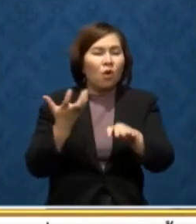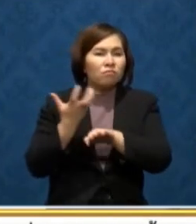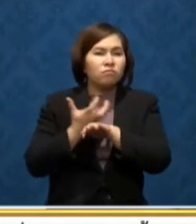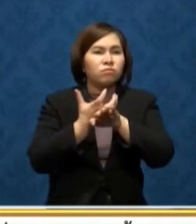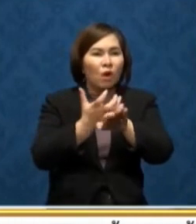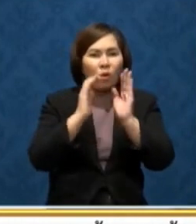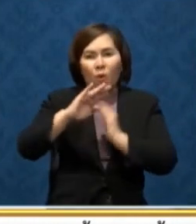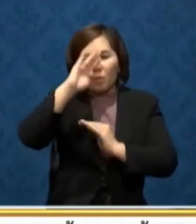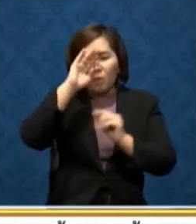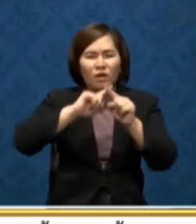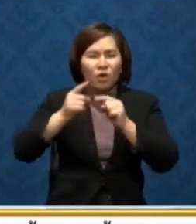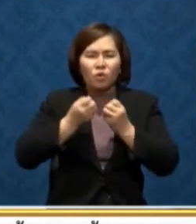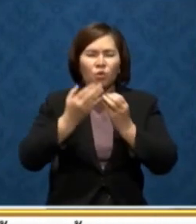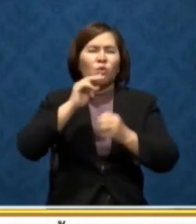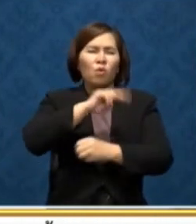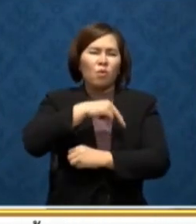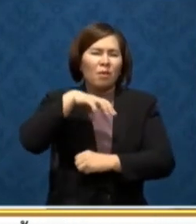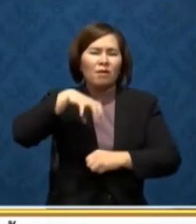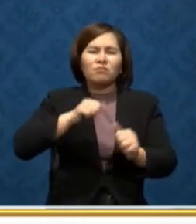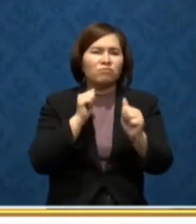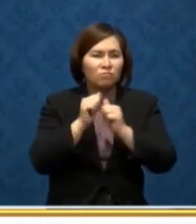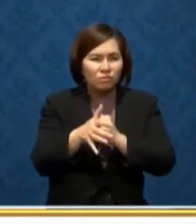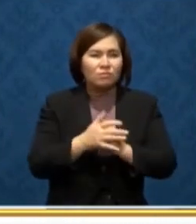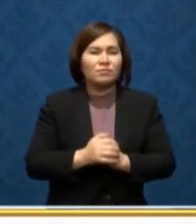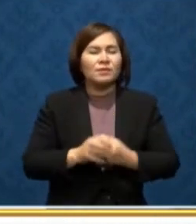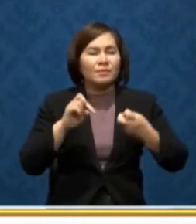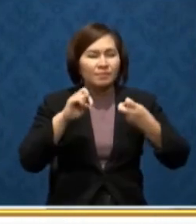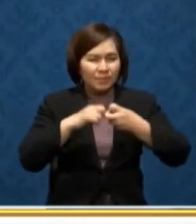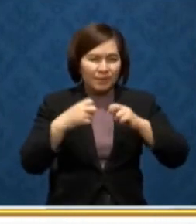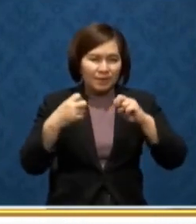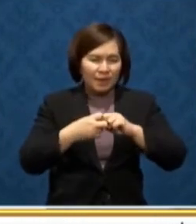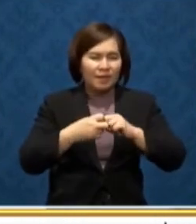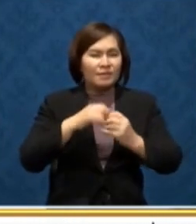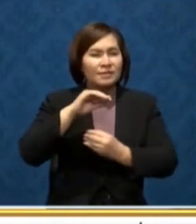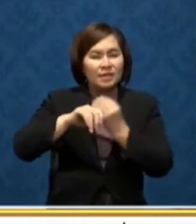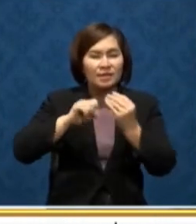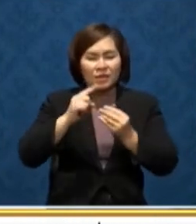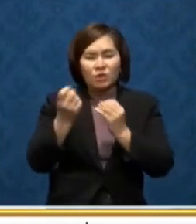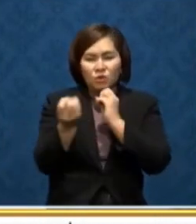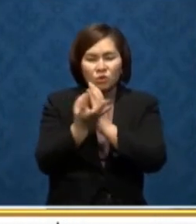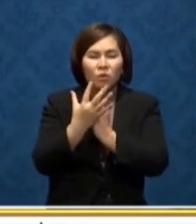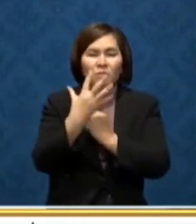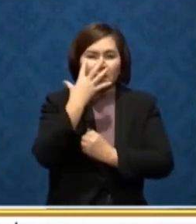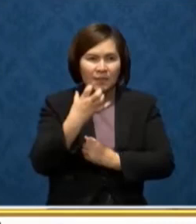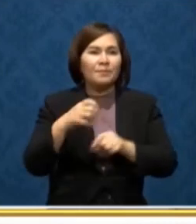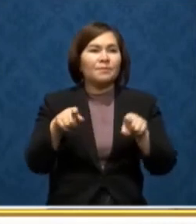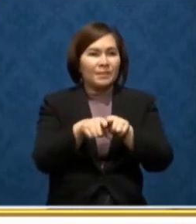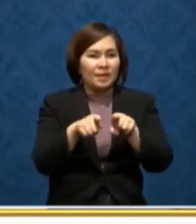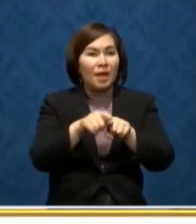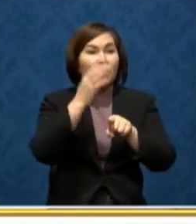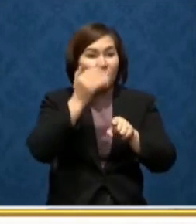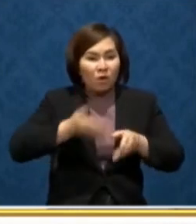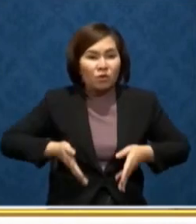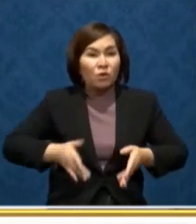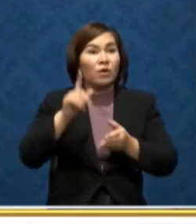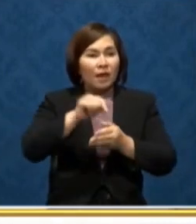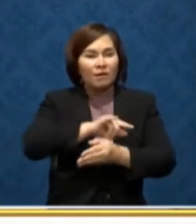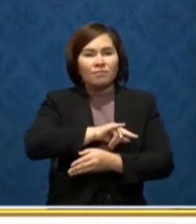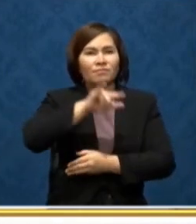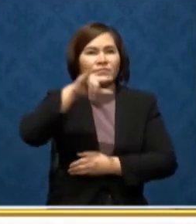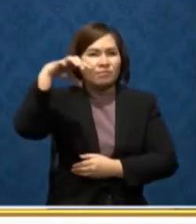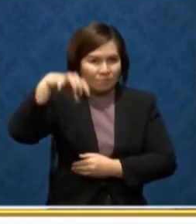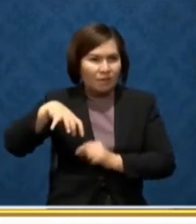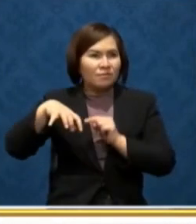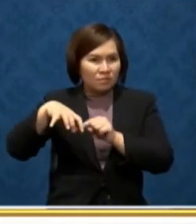นำผู้ป่วย ไปโงพยาบาลสงขานะครินและมีผลทำให้เศรษฐกิได้รคามเสยหายเพรเป็เส้นทางไปสนามบิน